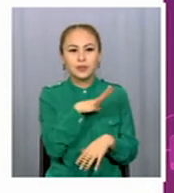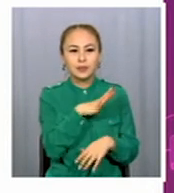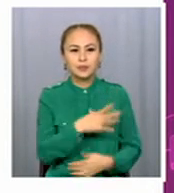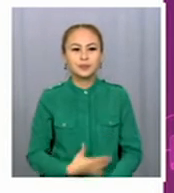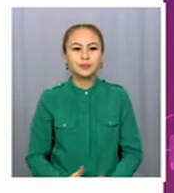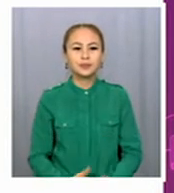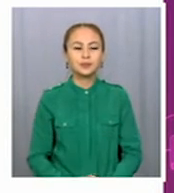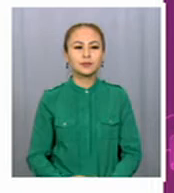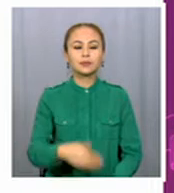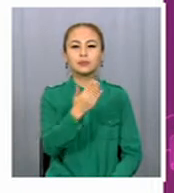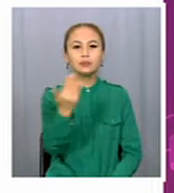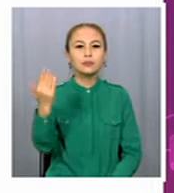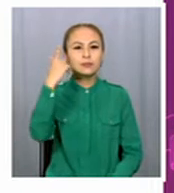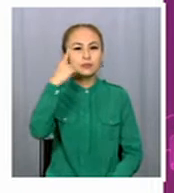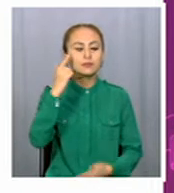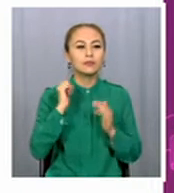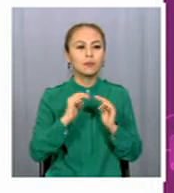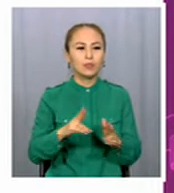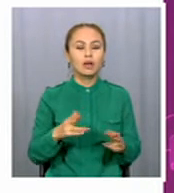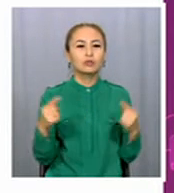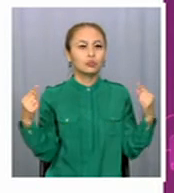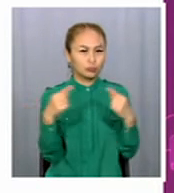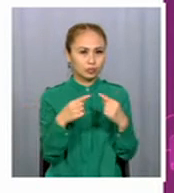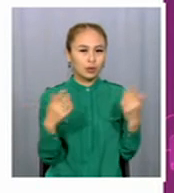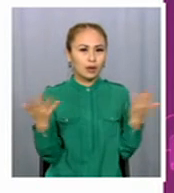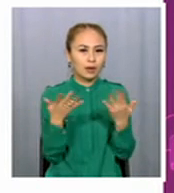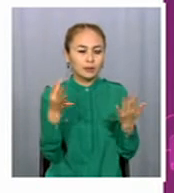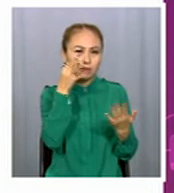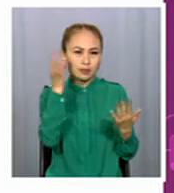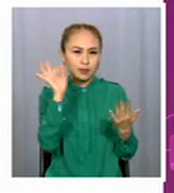сендер қалай ойлайсыңдар? Шыныменде не дәмді?